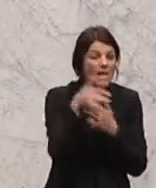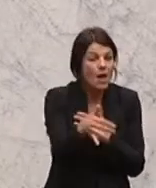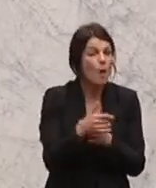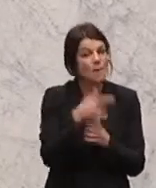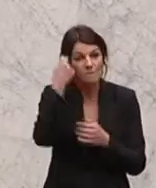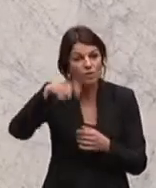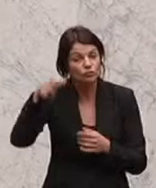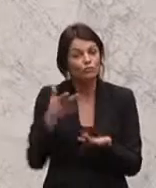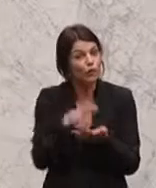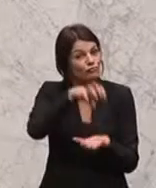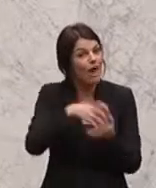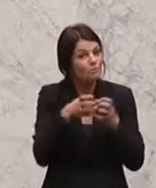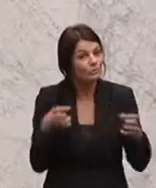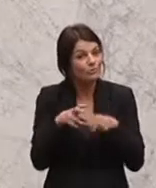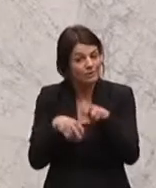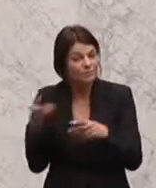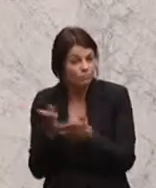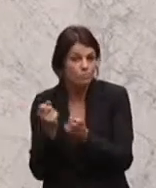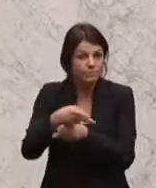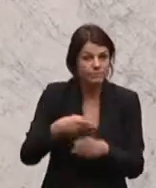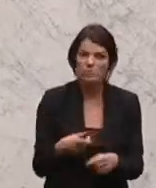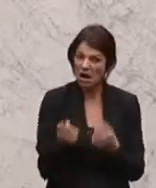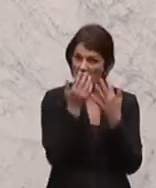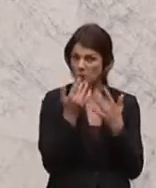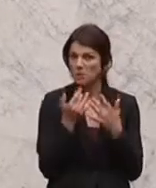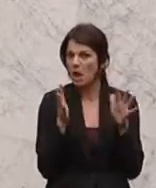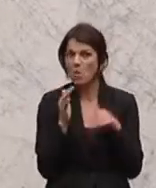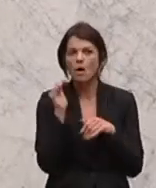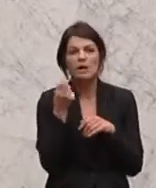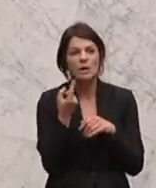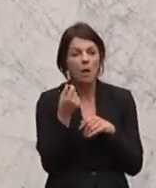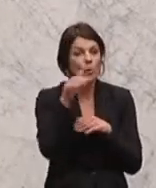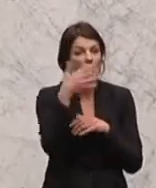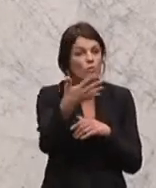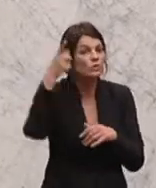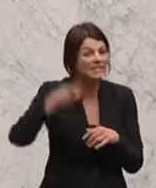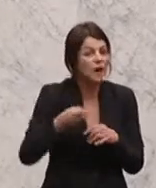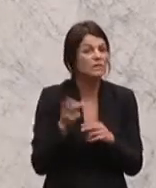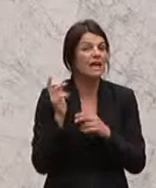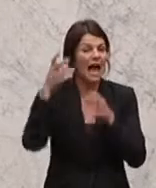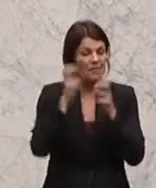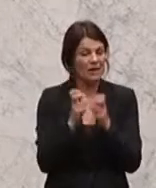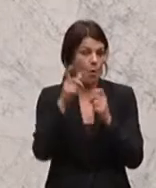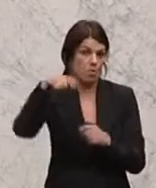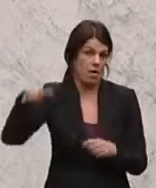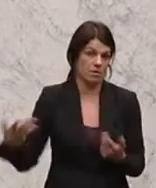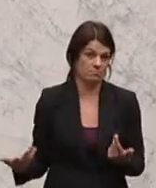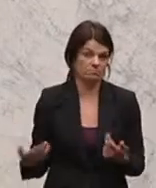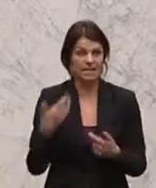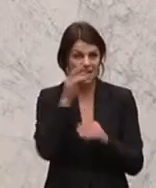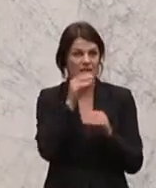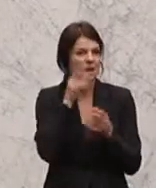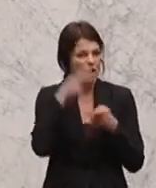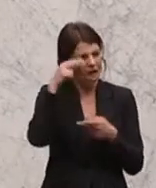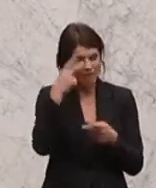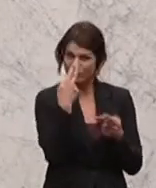den Stadtbus, und das bei einer Einwohnerzahl von etwas mehr als 50.000 Einwohnern. Sehr geehrte Damen und Herren, dies